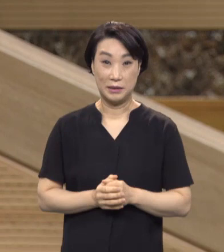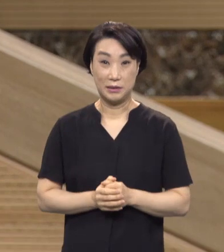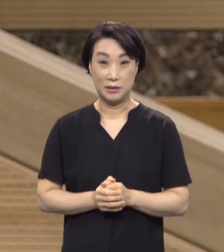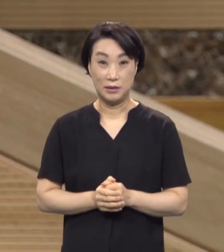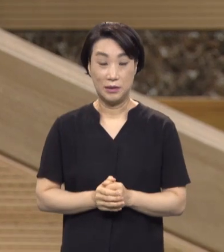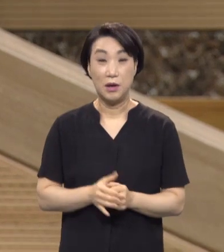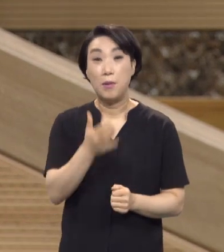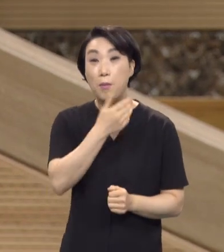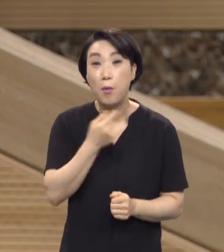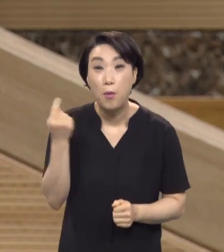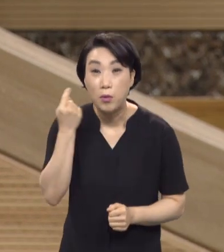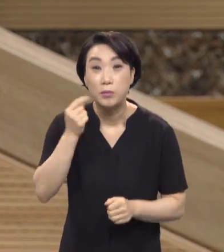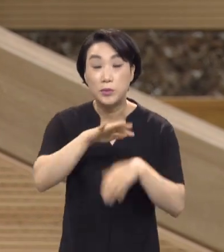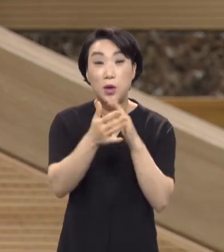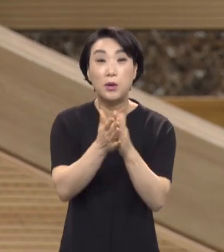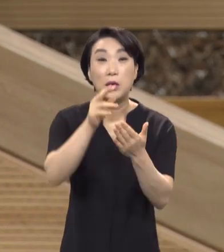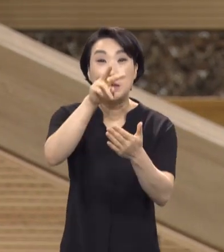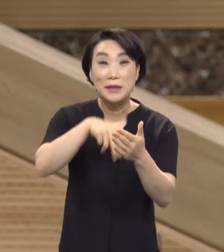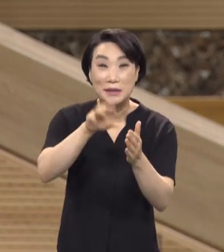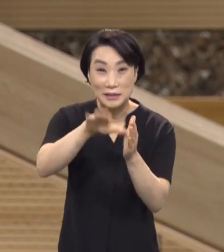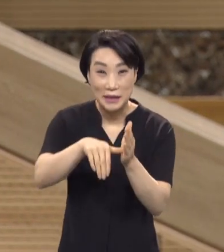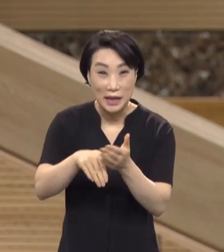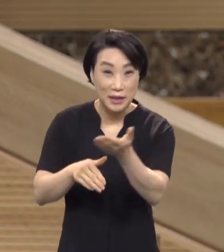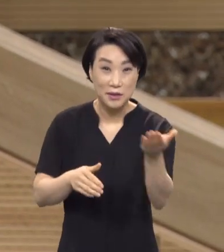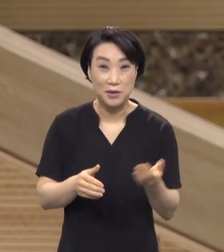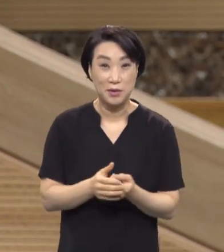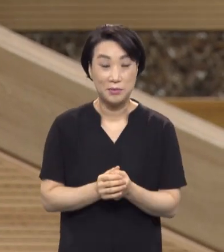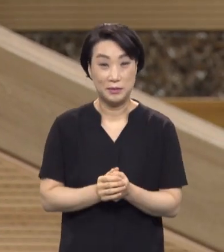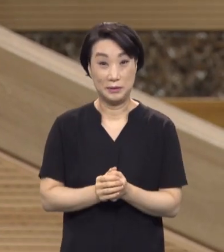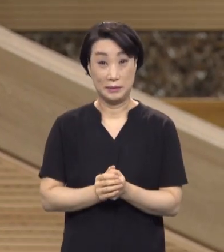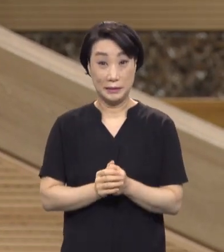그래서 복음서를 읽을 때